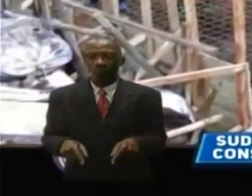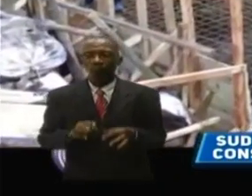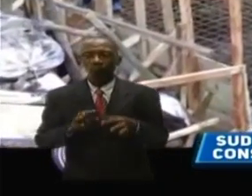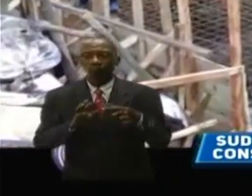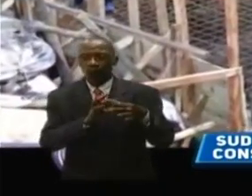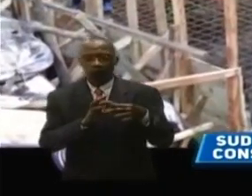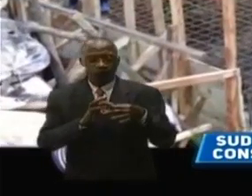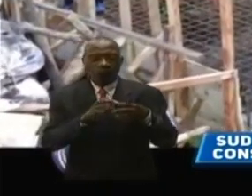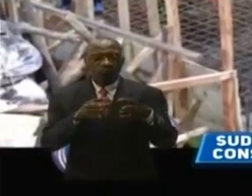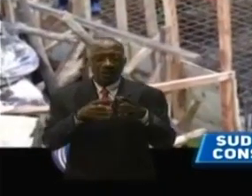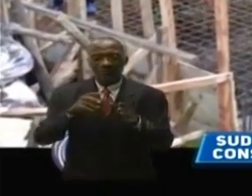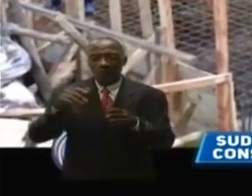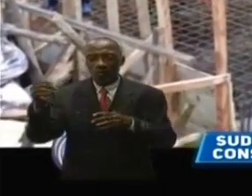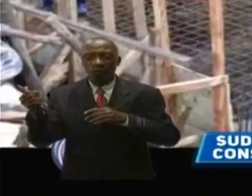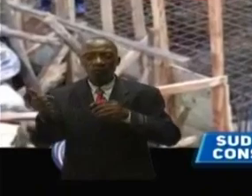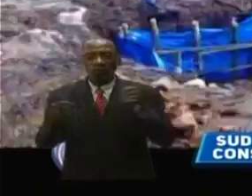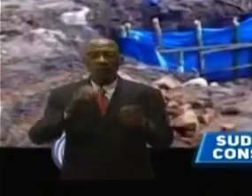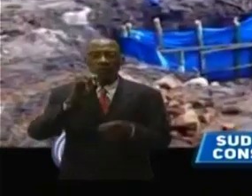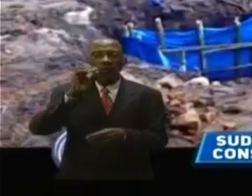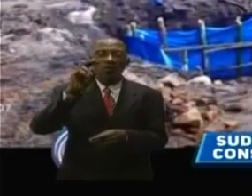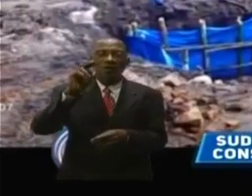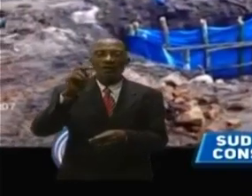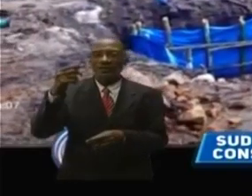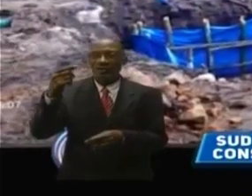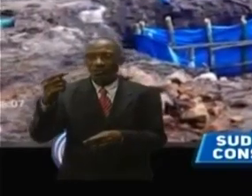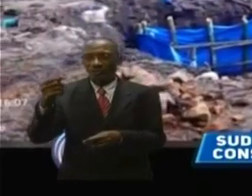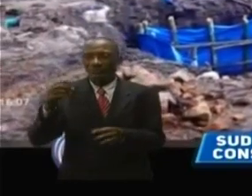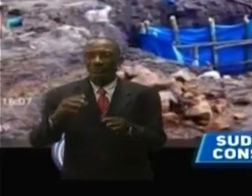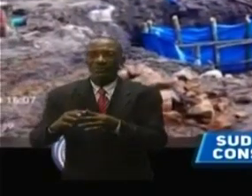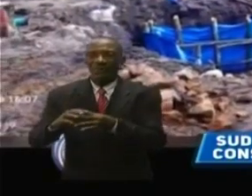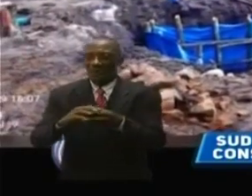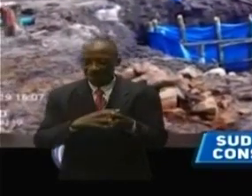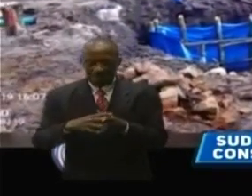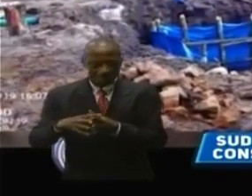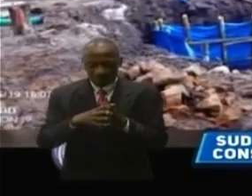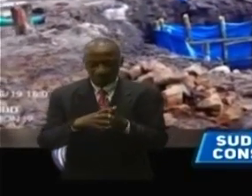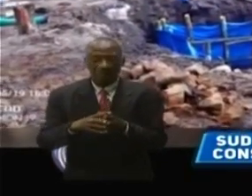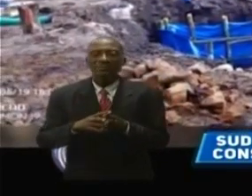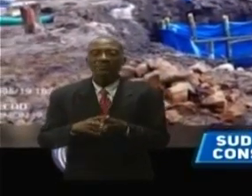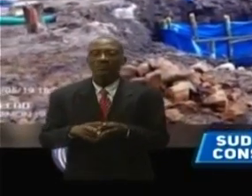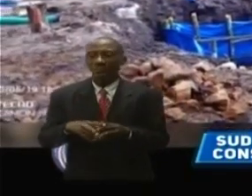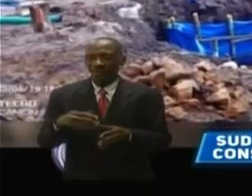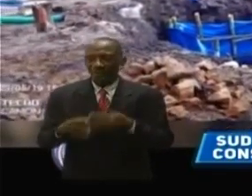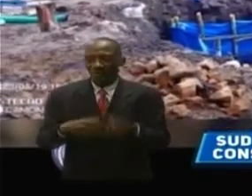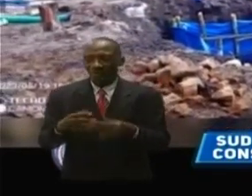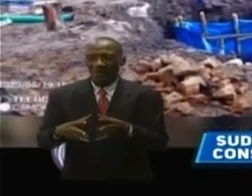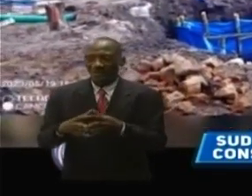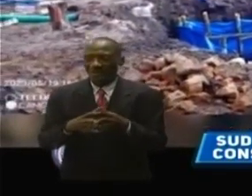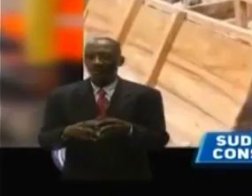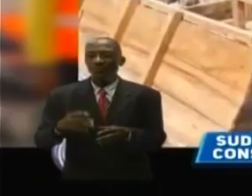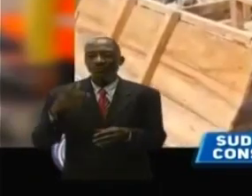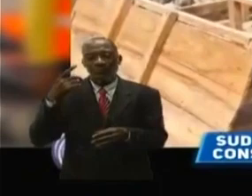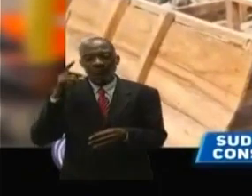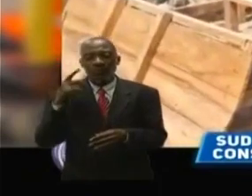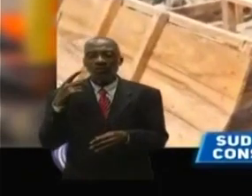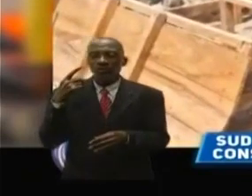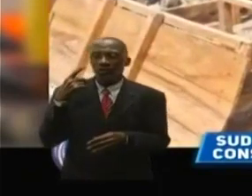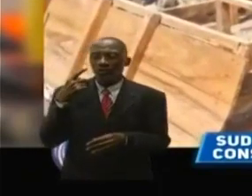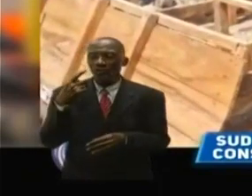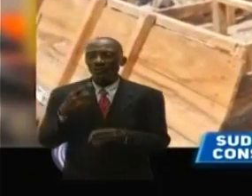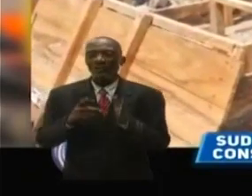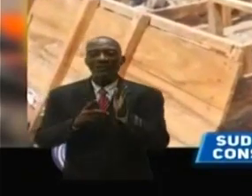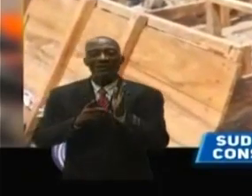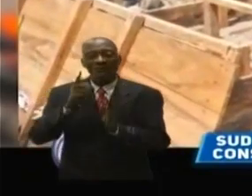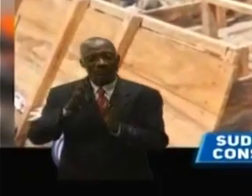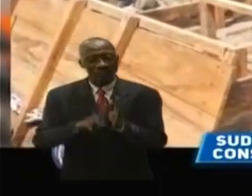mondiale. C'est ainsi que l'INOPS, organe des Nations Unies, en qualité de maître d'ouvrage délégué, a conclu avec